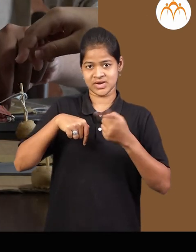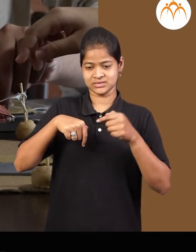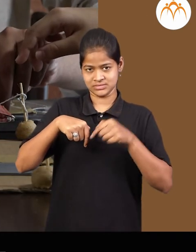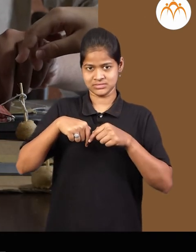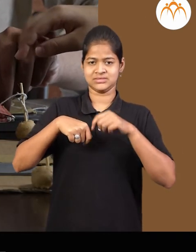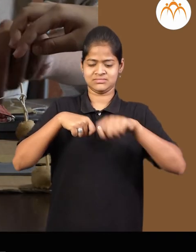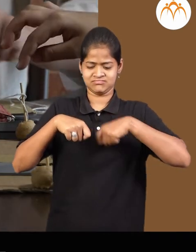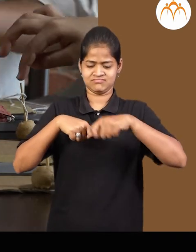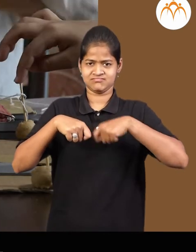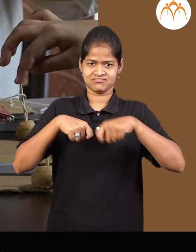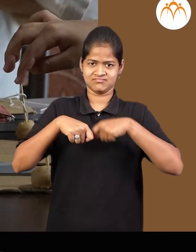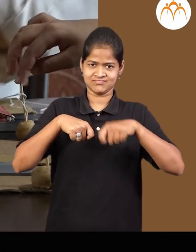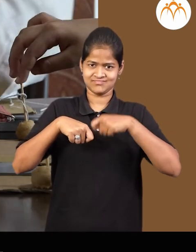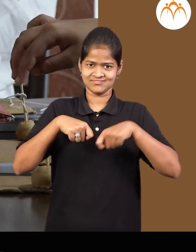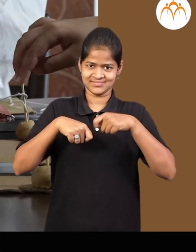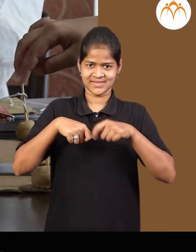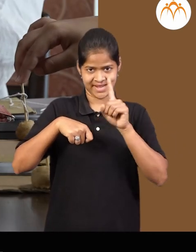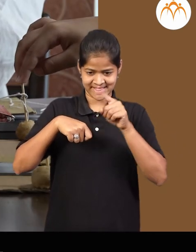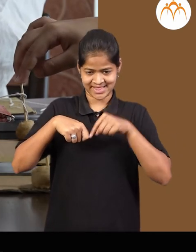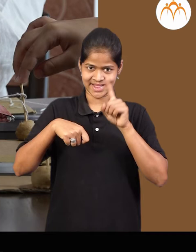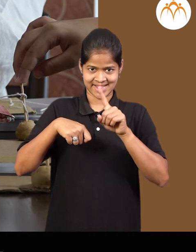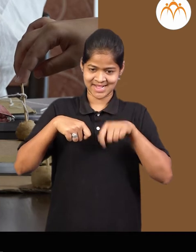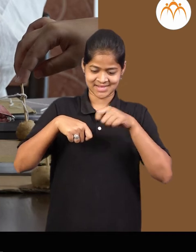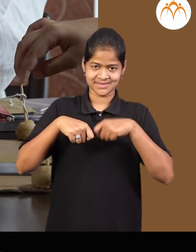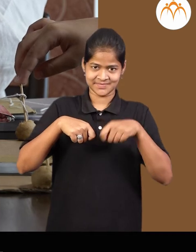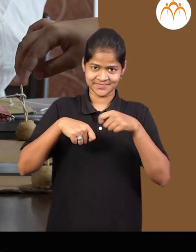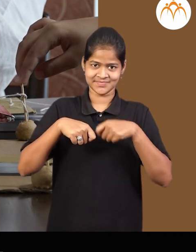हा हे बघ, ही एक बाजू,